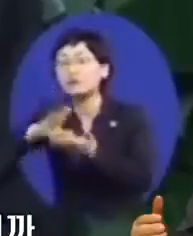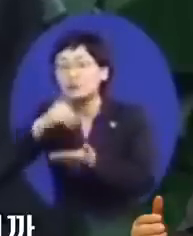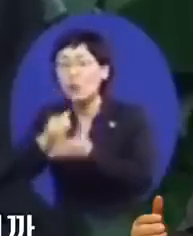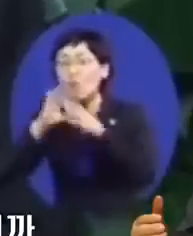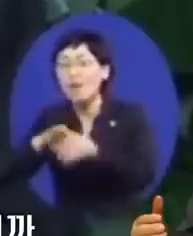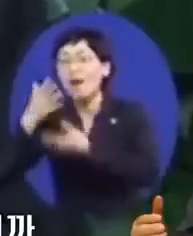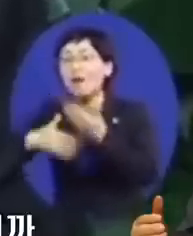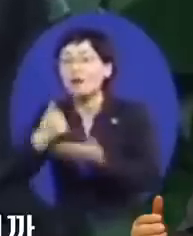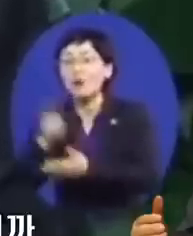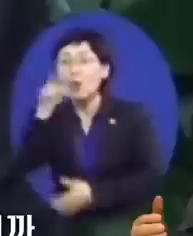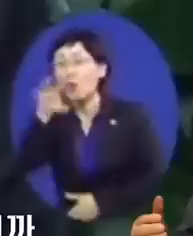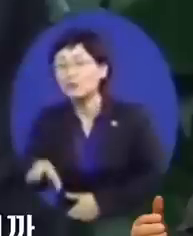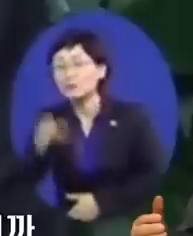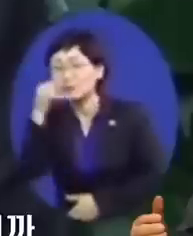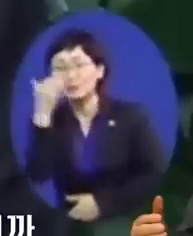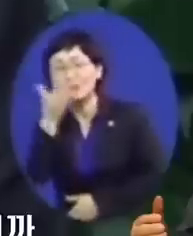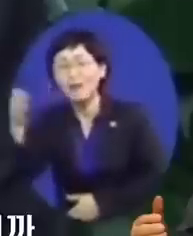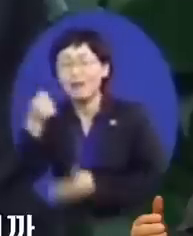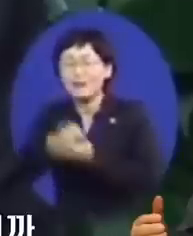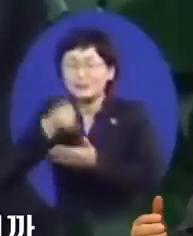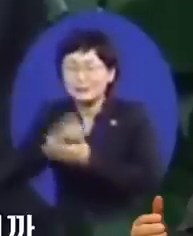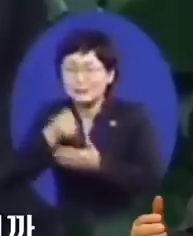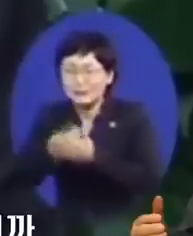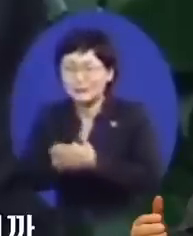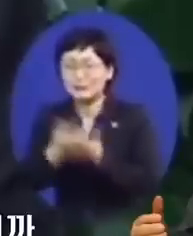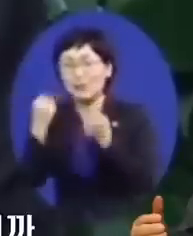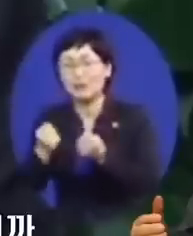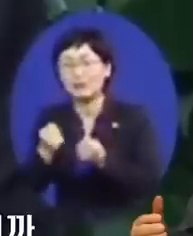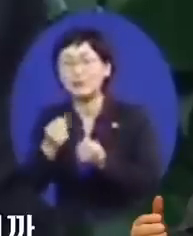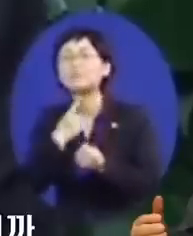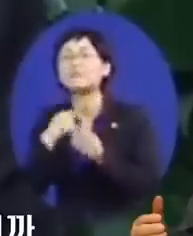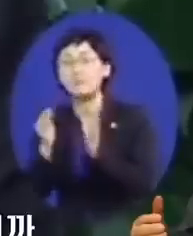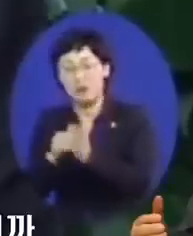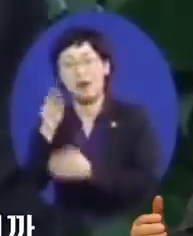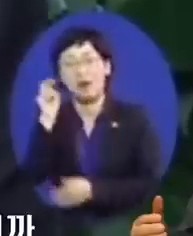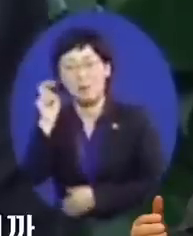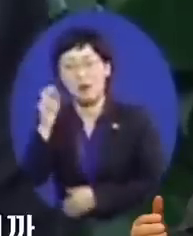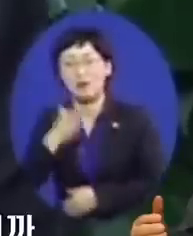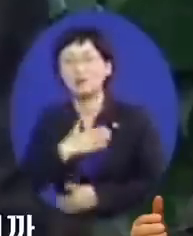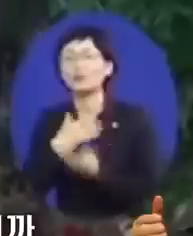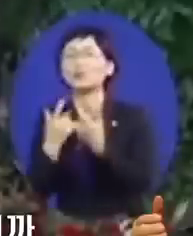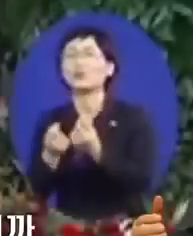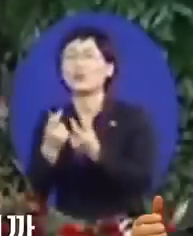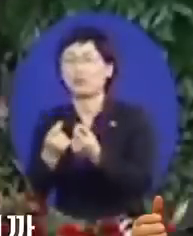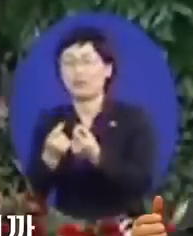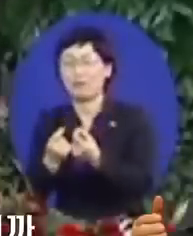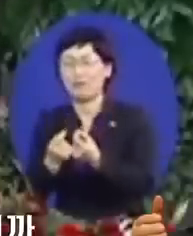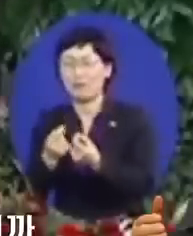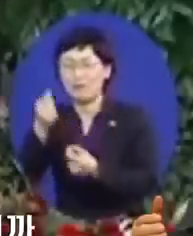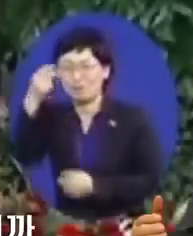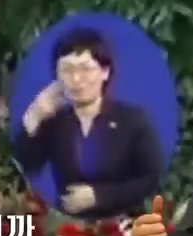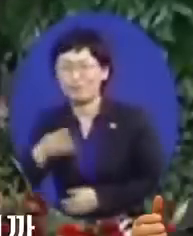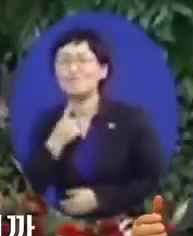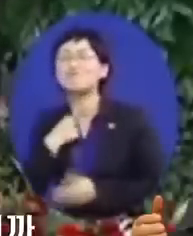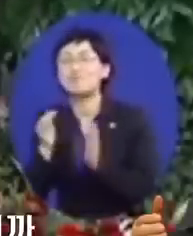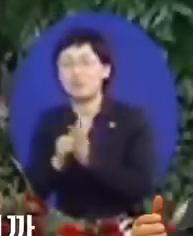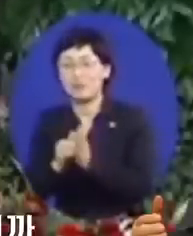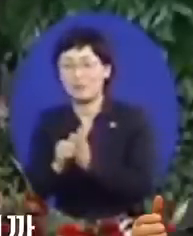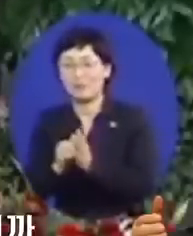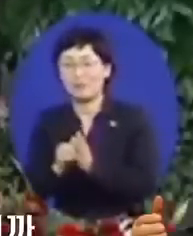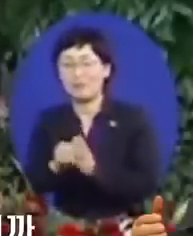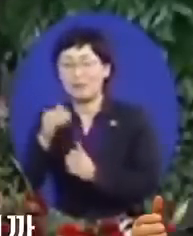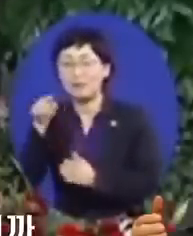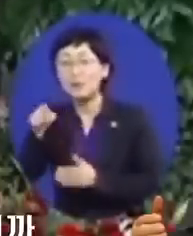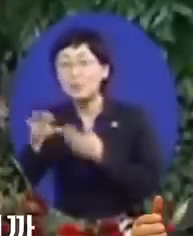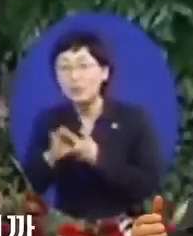계시나이까? 그렇게 탄식할 때가 많이 있었을 것입니다. 저도 그런 탄식을 한 때가 한두 번이 아닙니다.